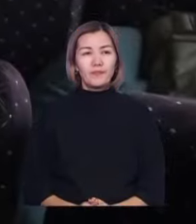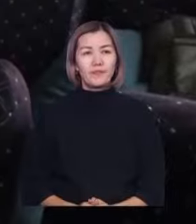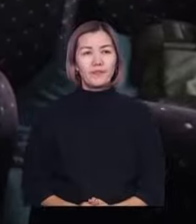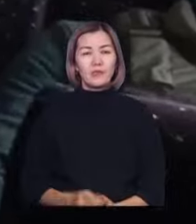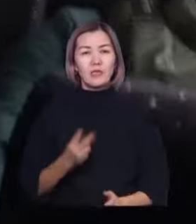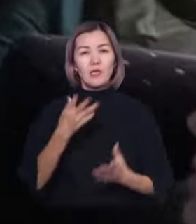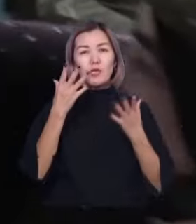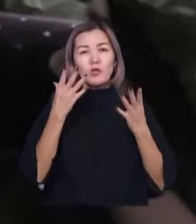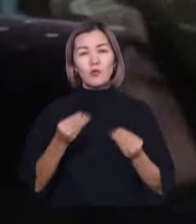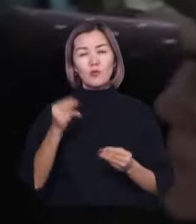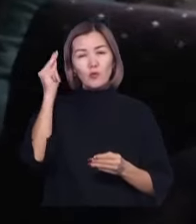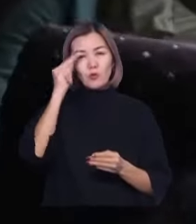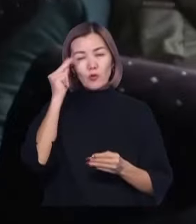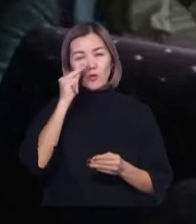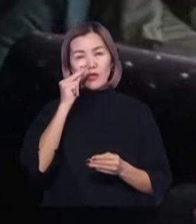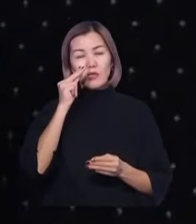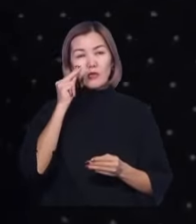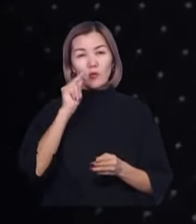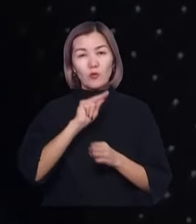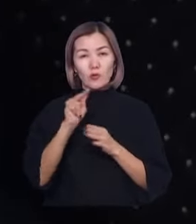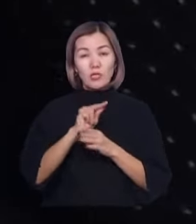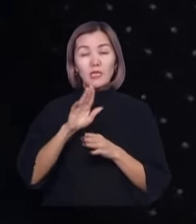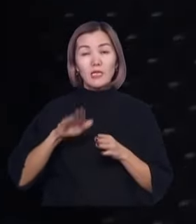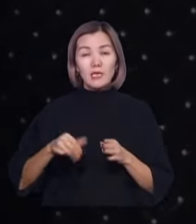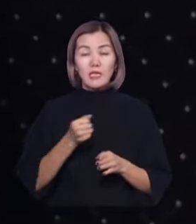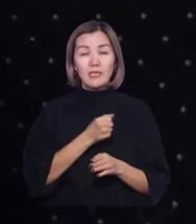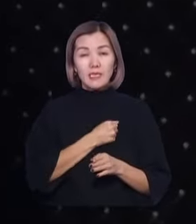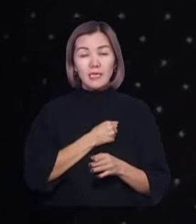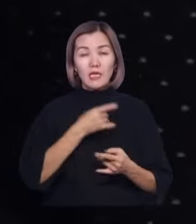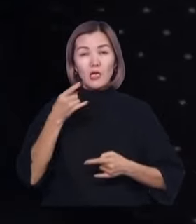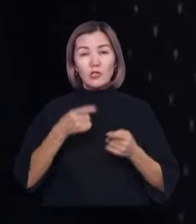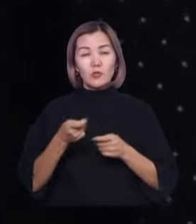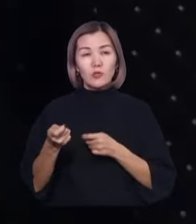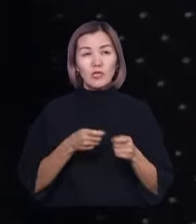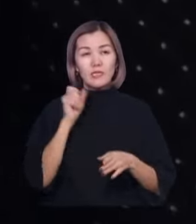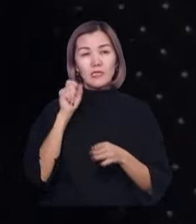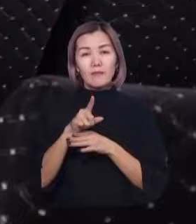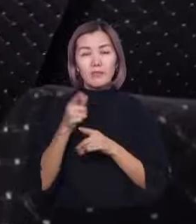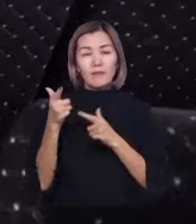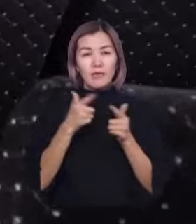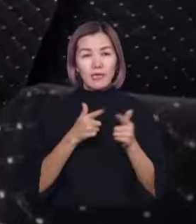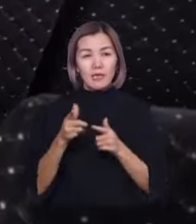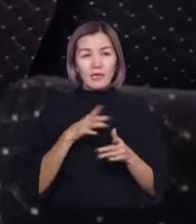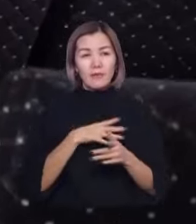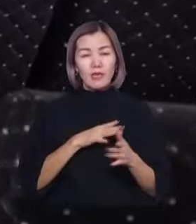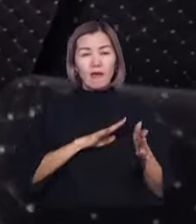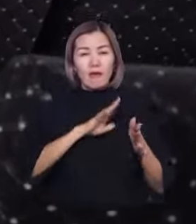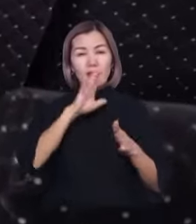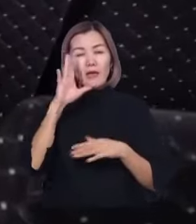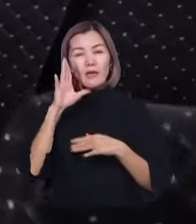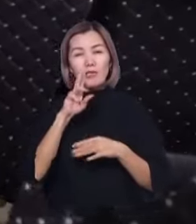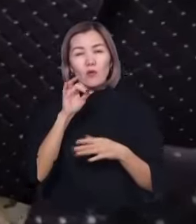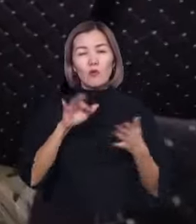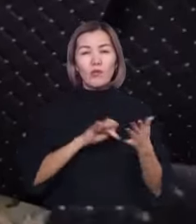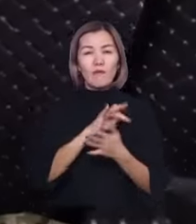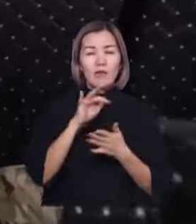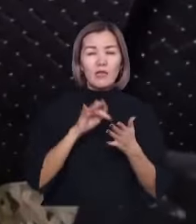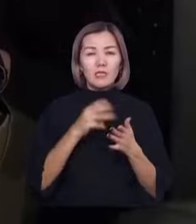Екі күнгі теориялық дәрістен соң әскери қызметкерлер журналистер үшін арнайы тапсырма даярлапты. Таңертеңгісін Қонаев